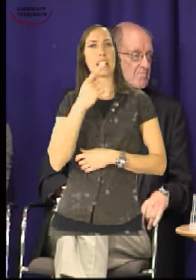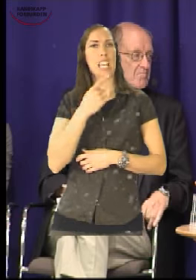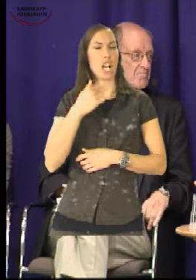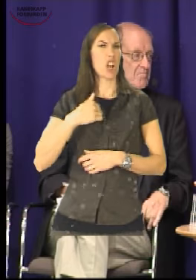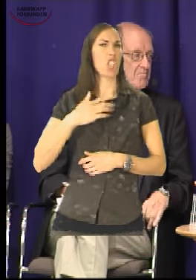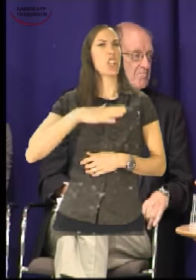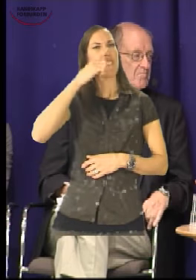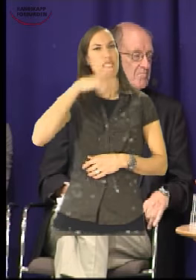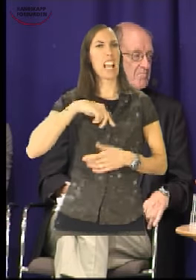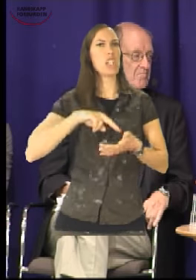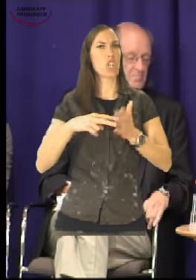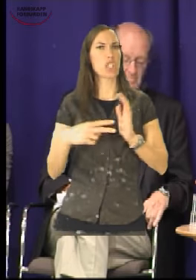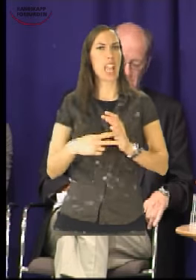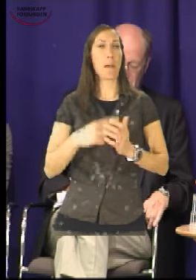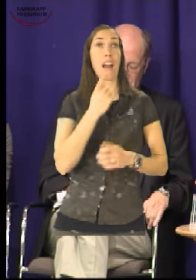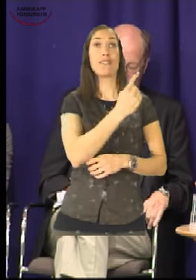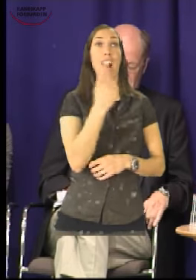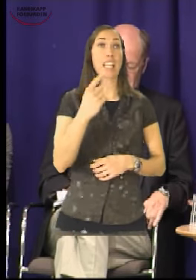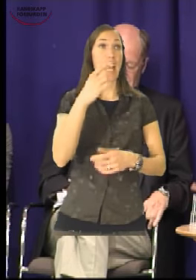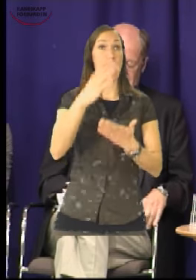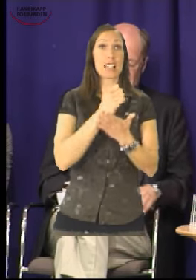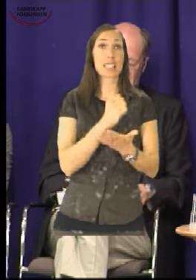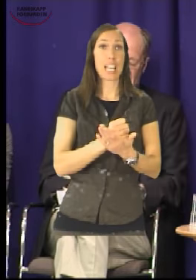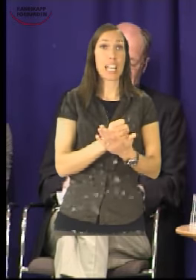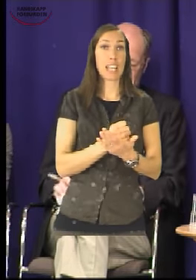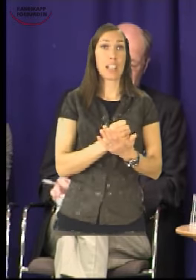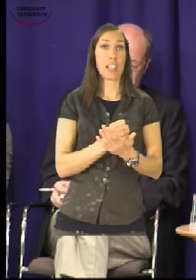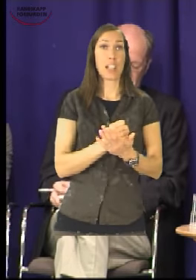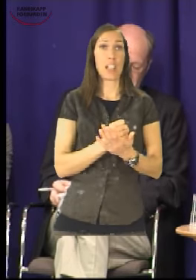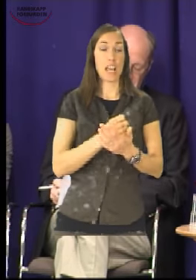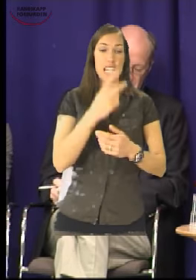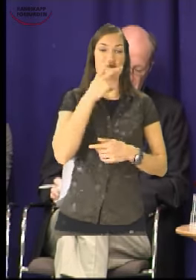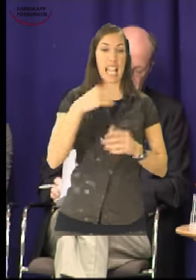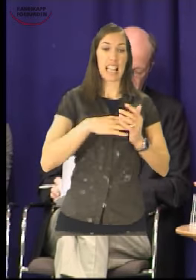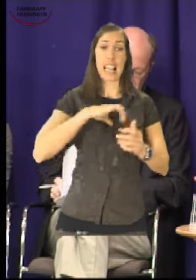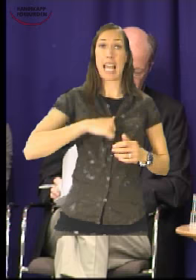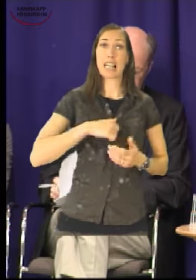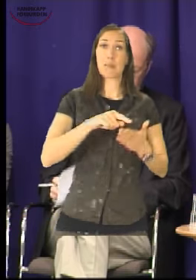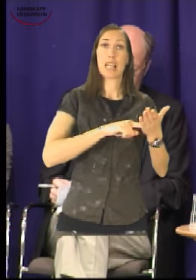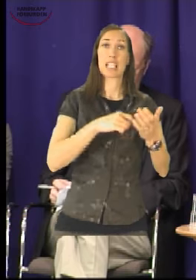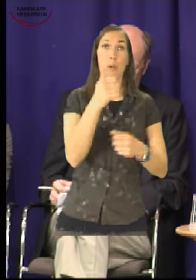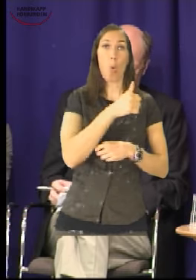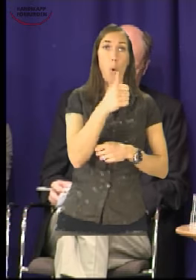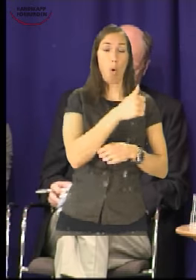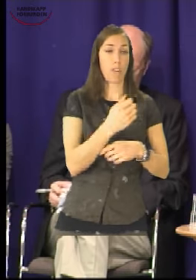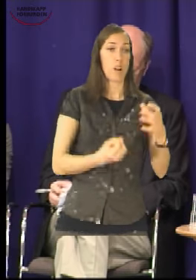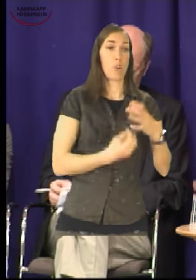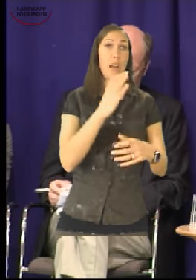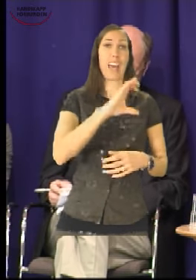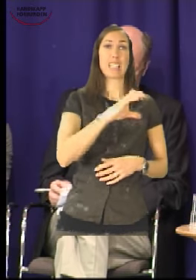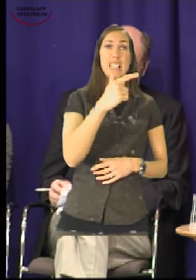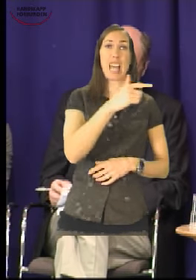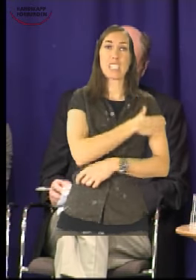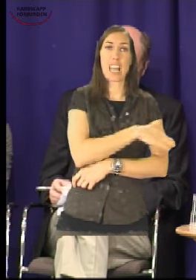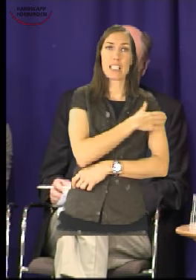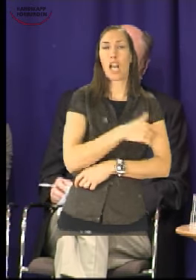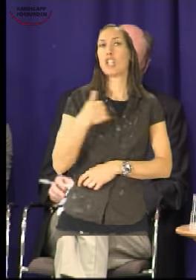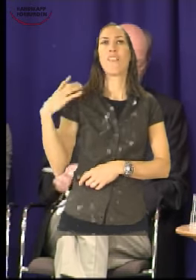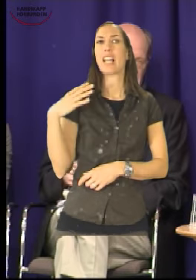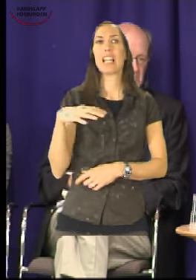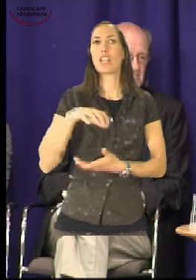fel system att det är varje landsting som ska se till sina specialistbehov och inrätta ST-tjänster. Jag vill inte att staten ska ta